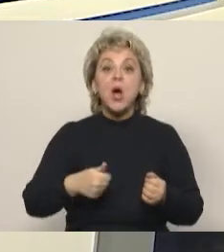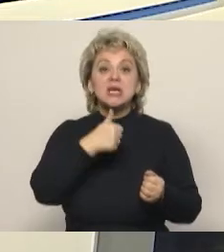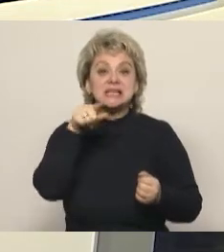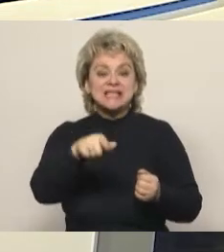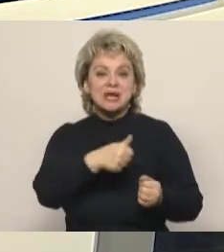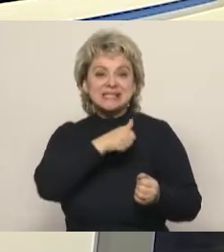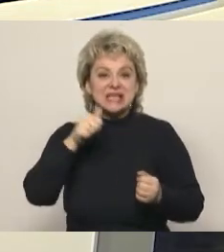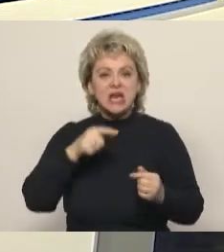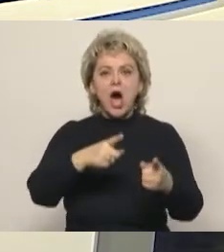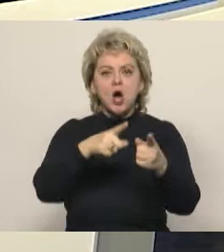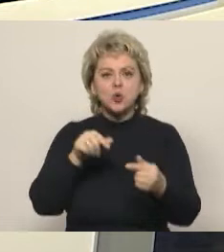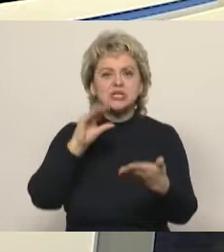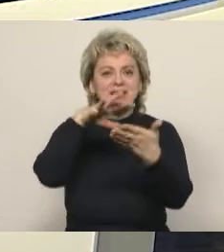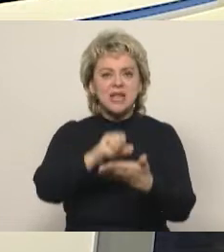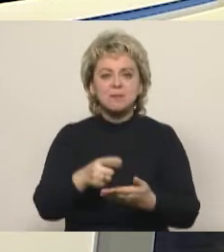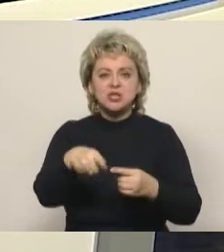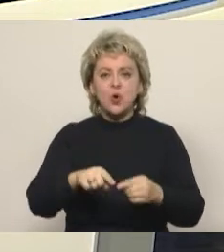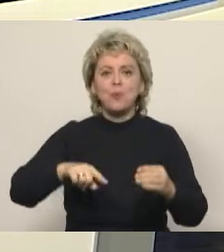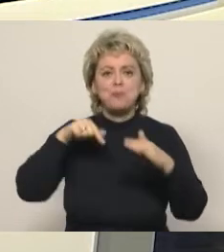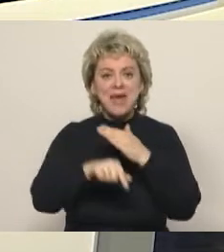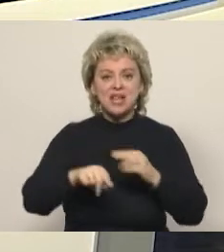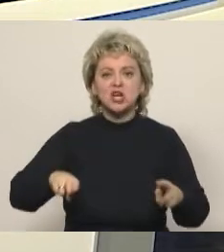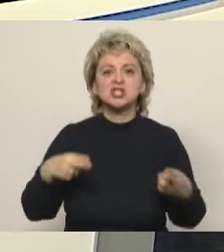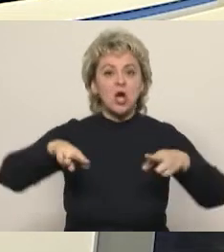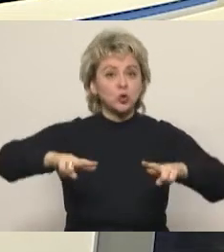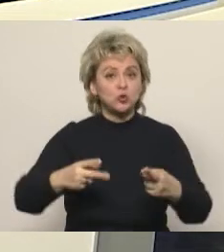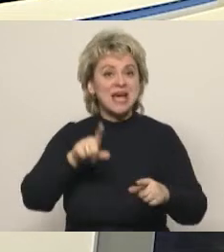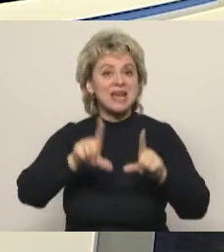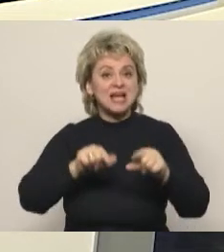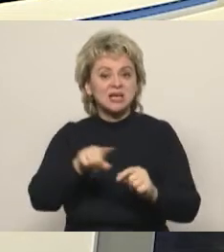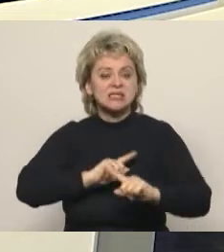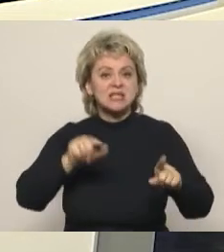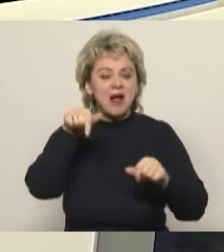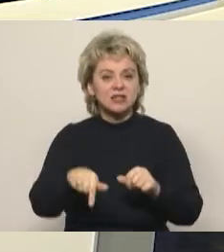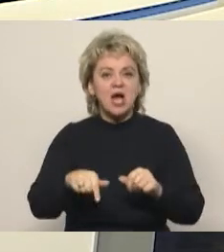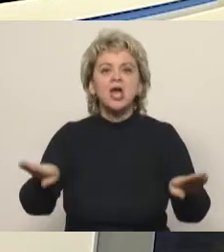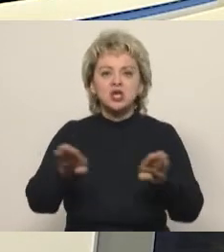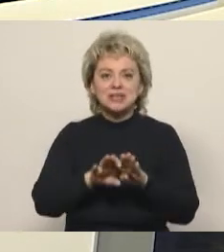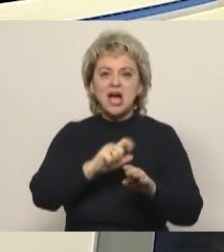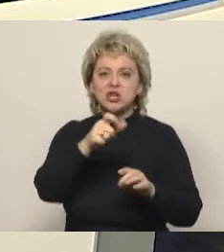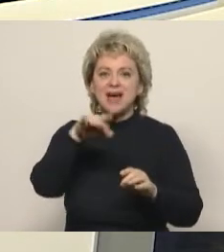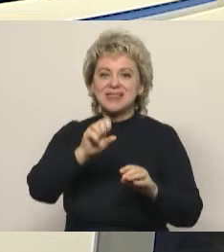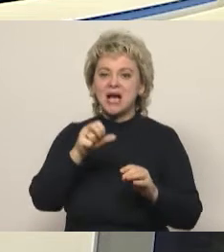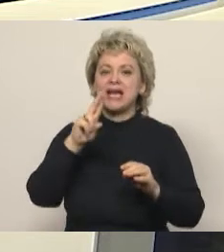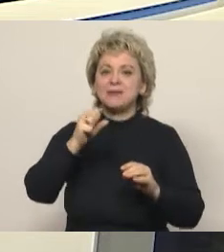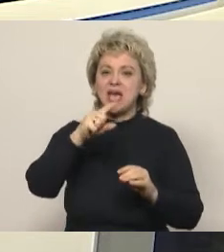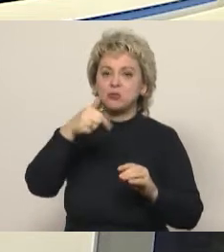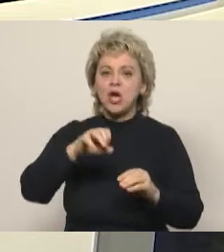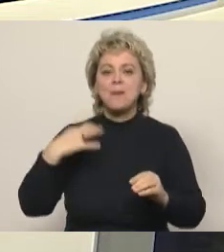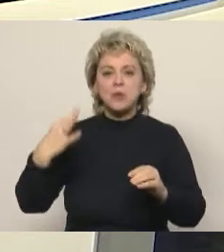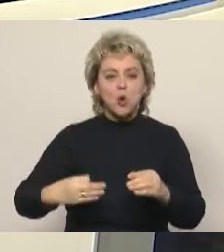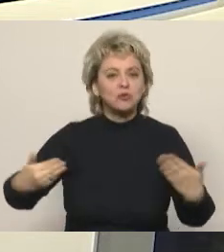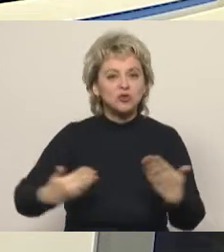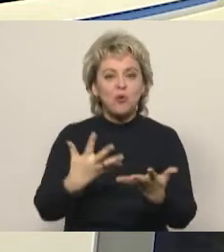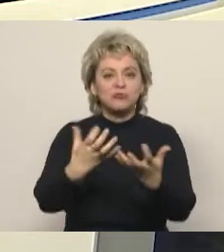Испытание секретного оружия, нападение беглых заключенных, редкие природные аномалии и даже атака инопланетян. Генпрокуратура